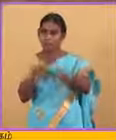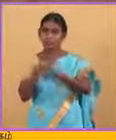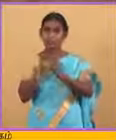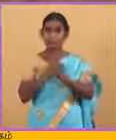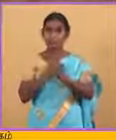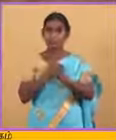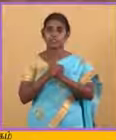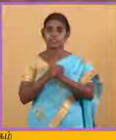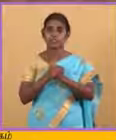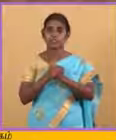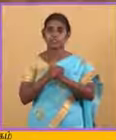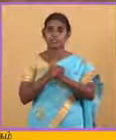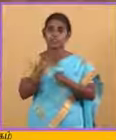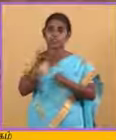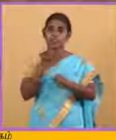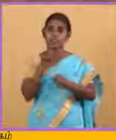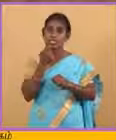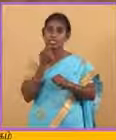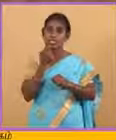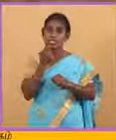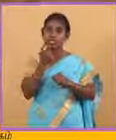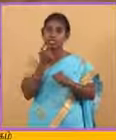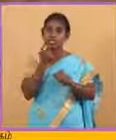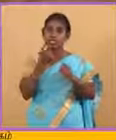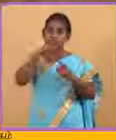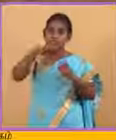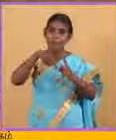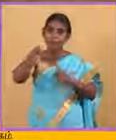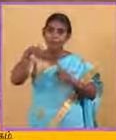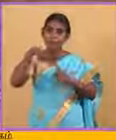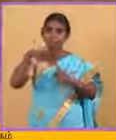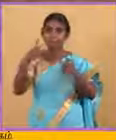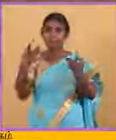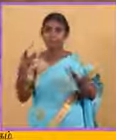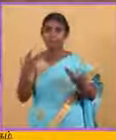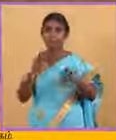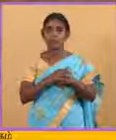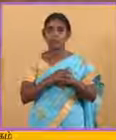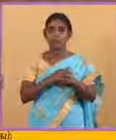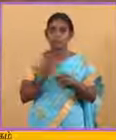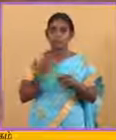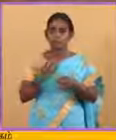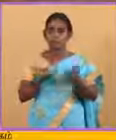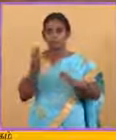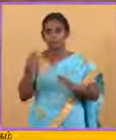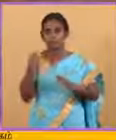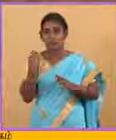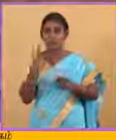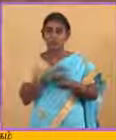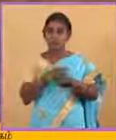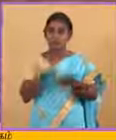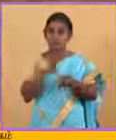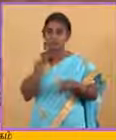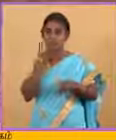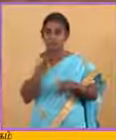அங்கே ஒரு முல்லை கொடி பற்றி படர இடமில்லாமல் தடுமாறி கொண்டிருந்தது. அதை கண்டவுடன்